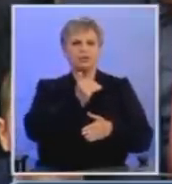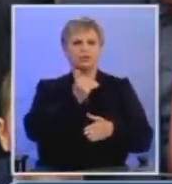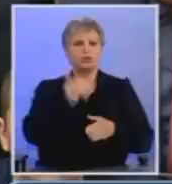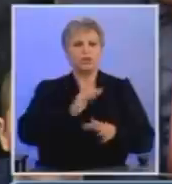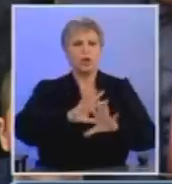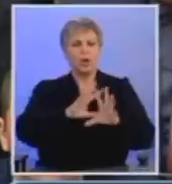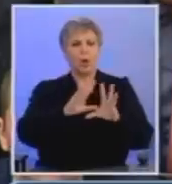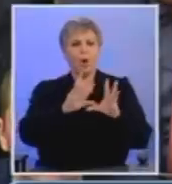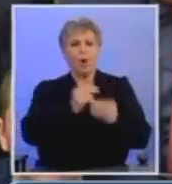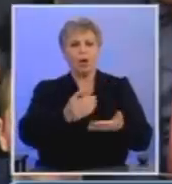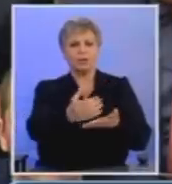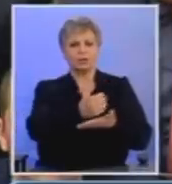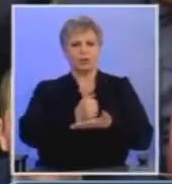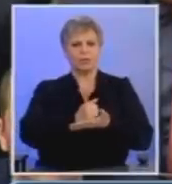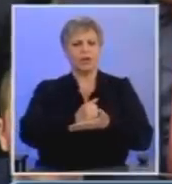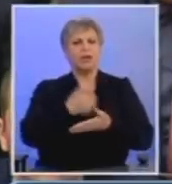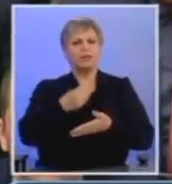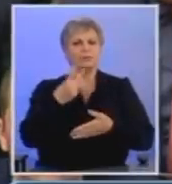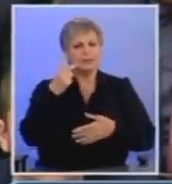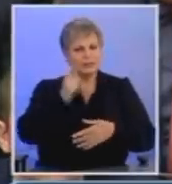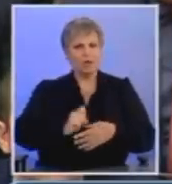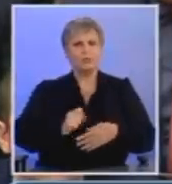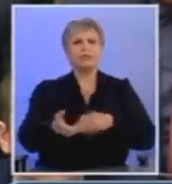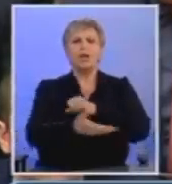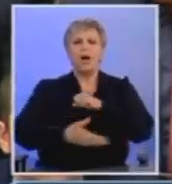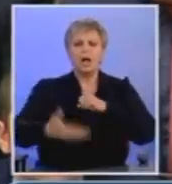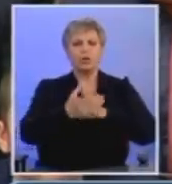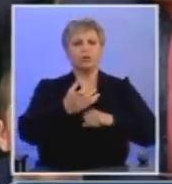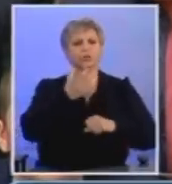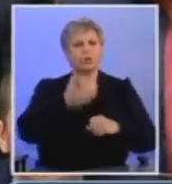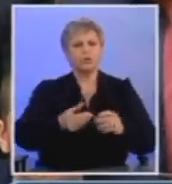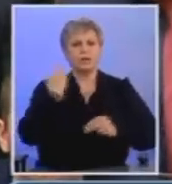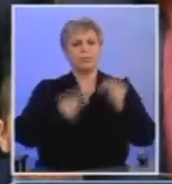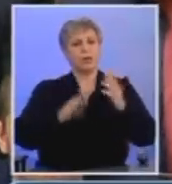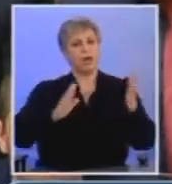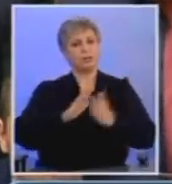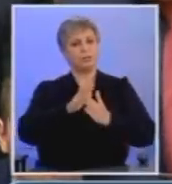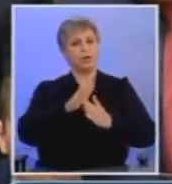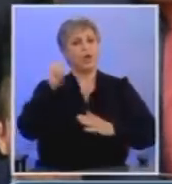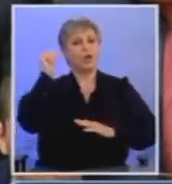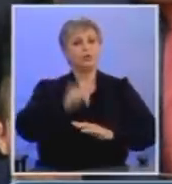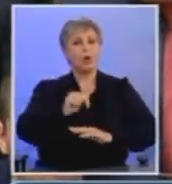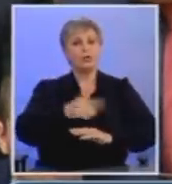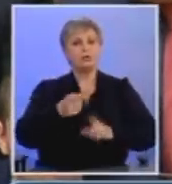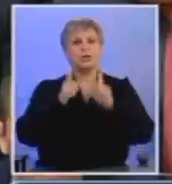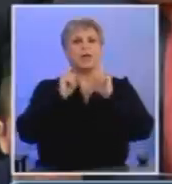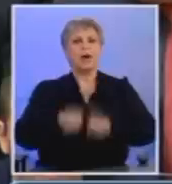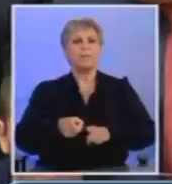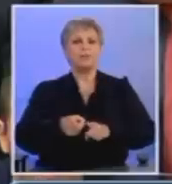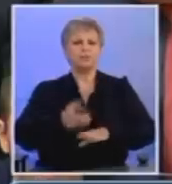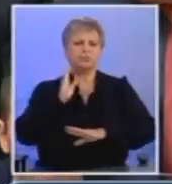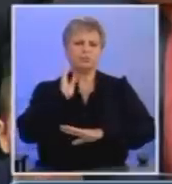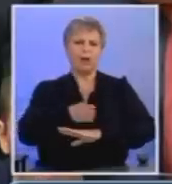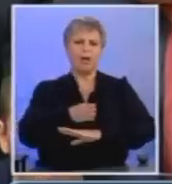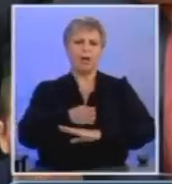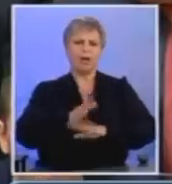τα σοβαρά προβλήματα οι αγρότες. Τώρα αναμένεται μια υπερφορολόγησή τους. Κάθε